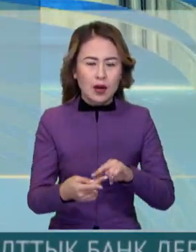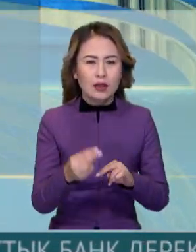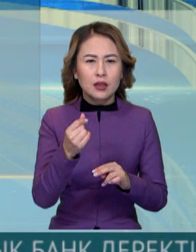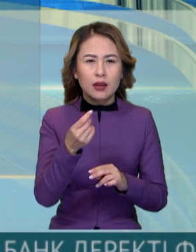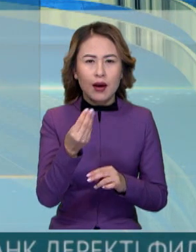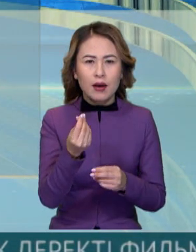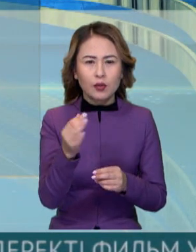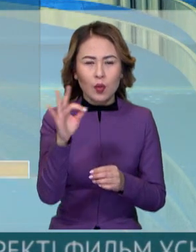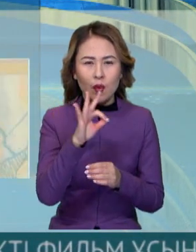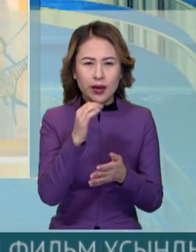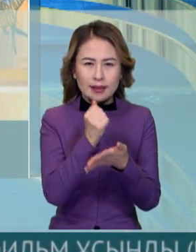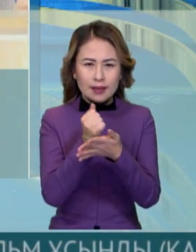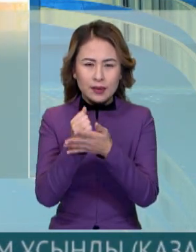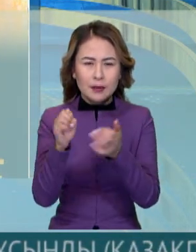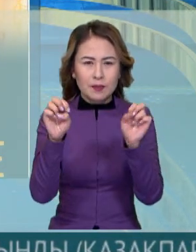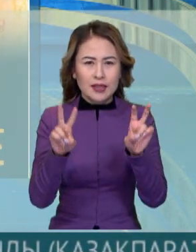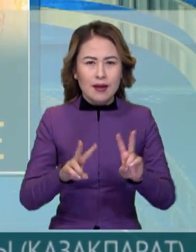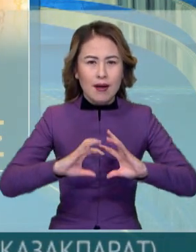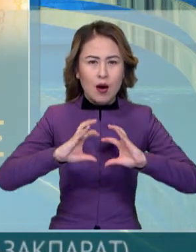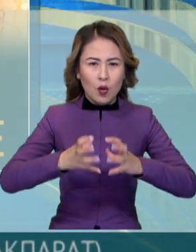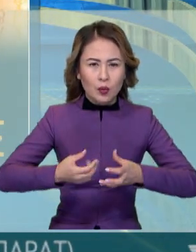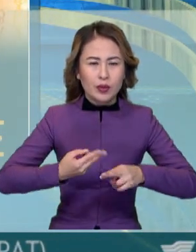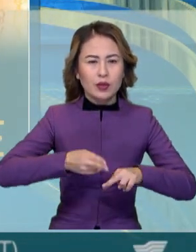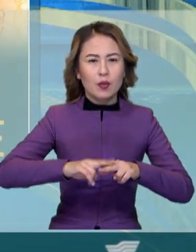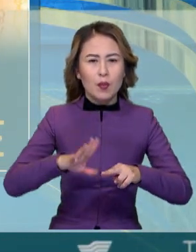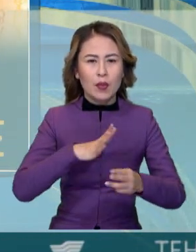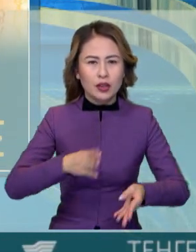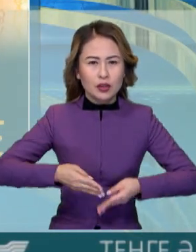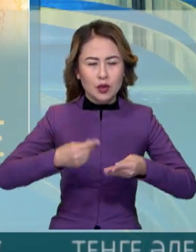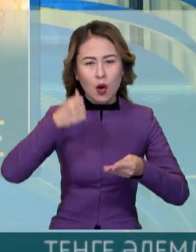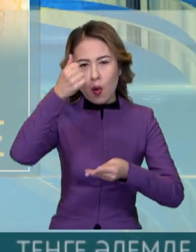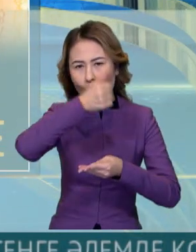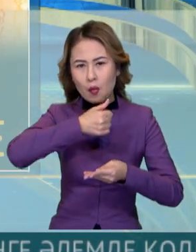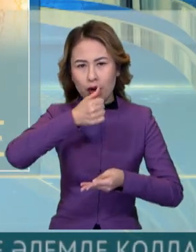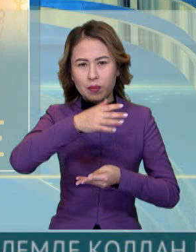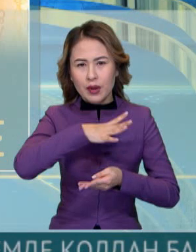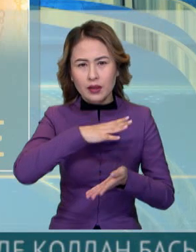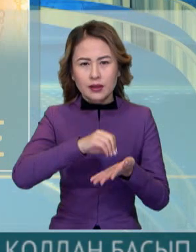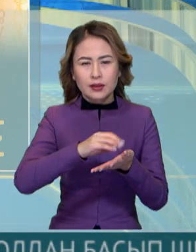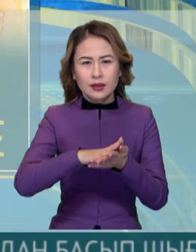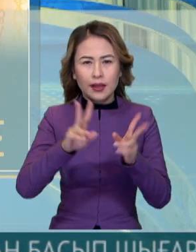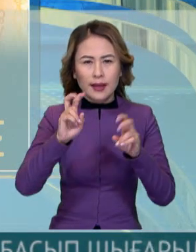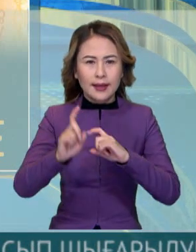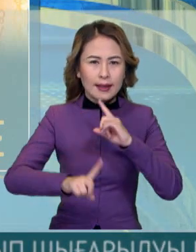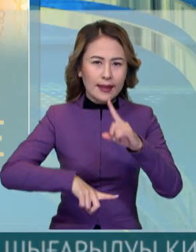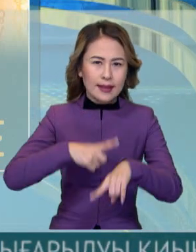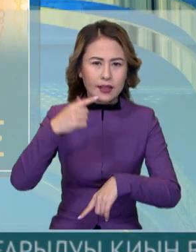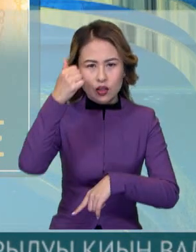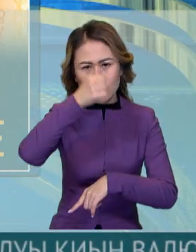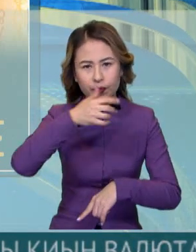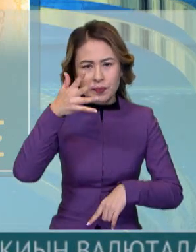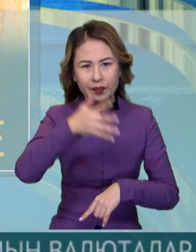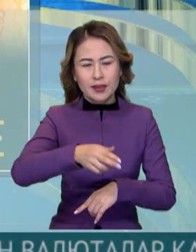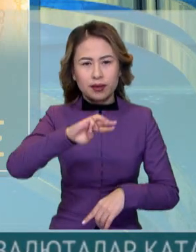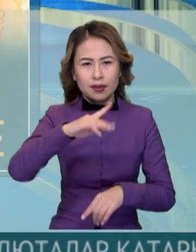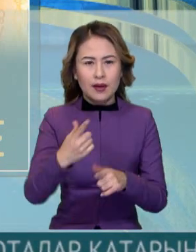ақша белгілерін жинаушылардың халықаралық қауымдастығының нұсқасы бойынша жыл банкноты болып танылды. Келесі жылы 5,000 теңгеде